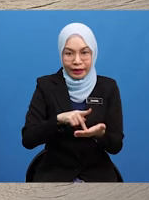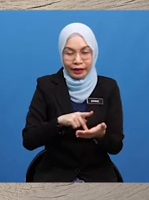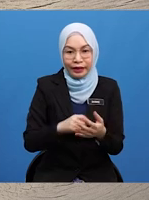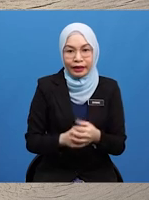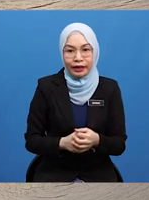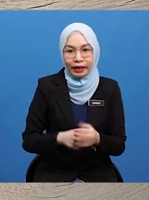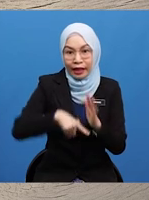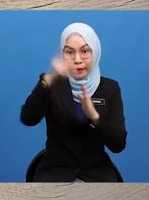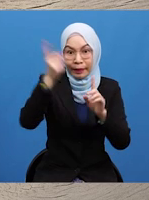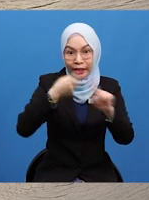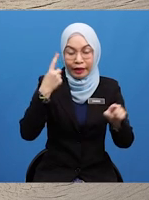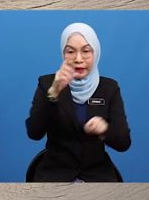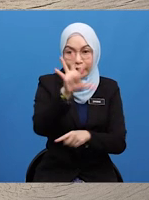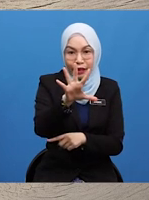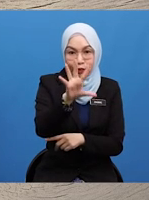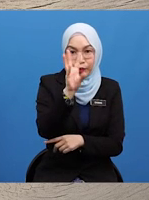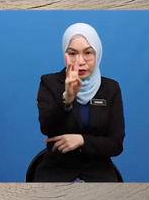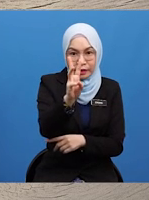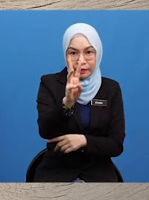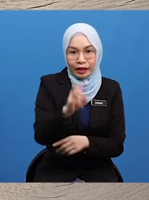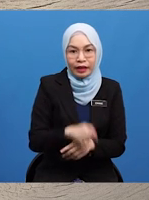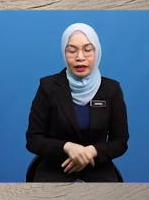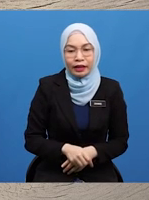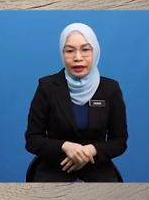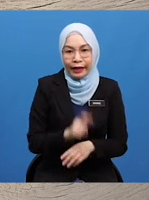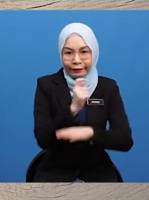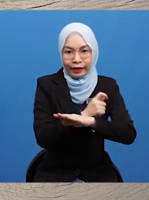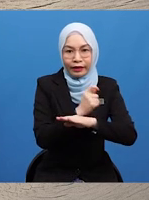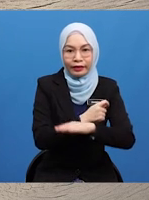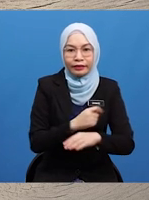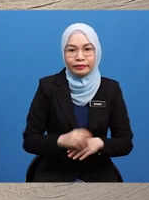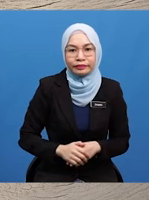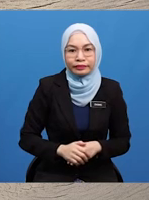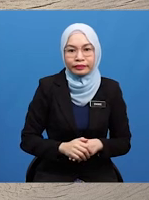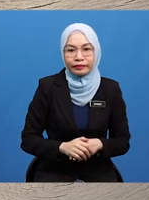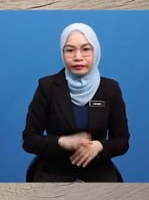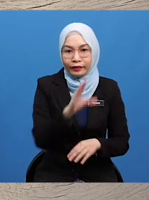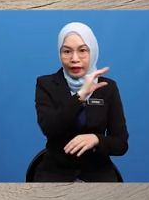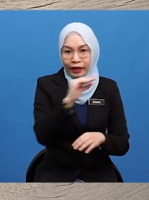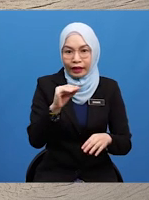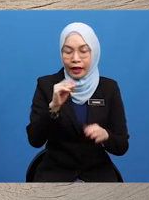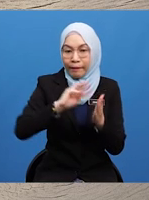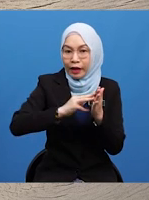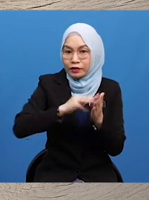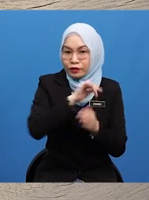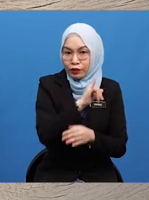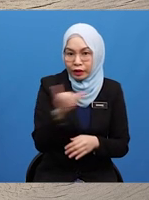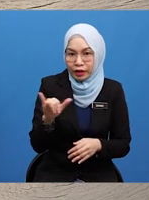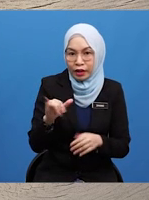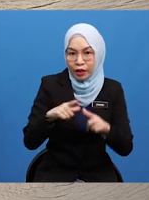59 tanda. Ini bermaksud luas permukaan daun ini